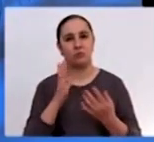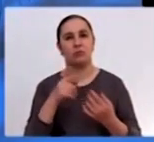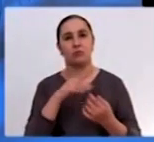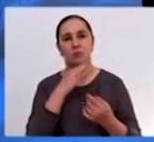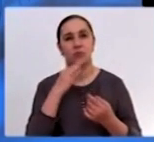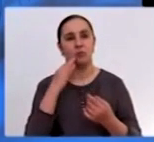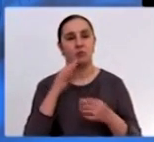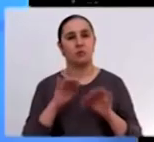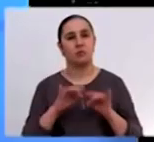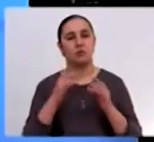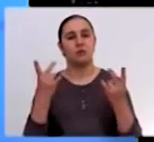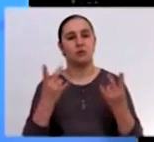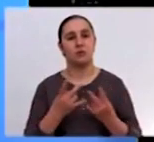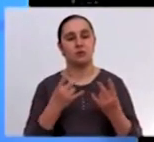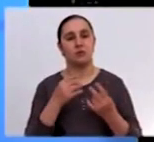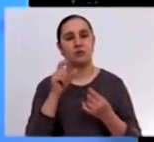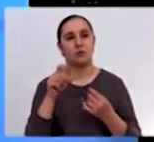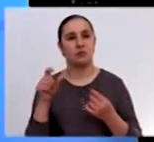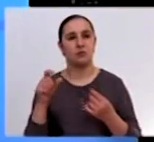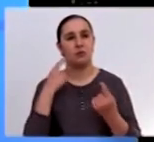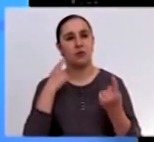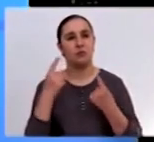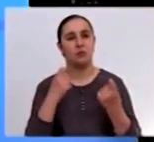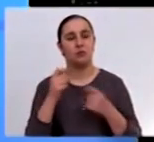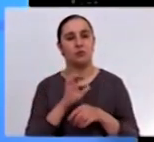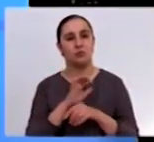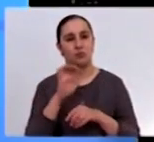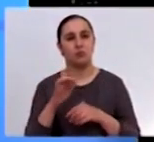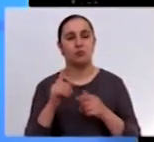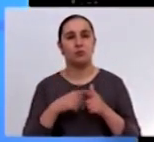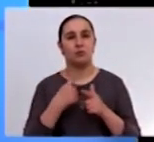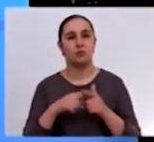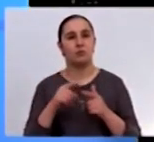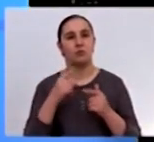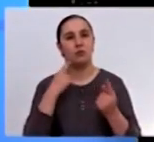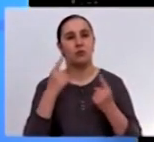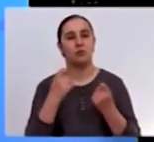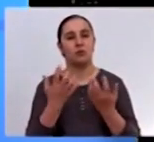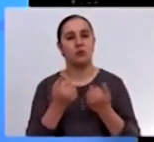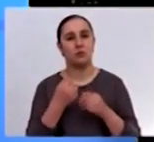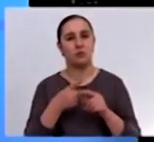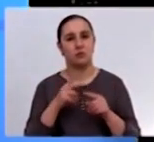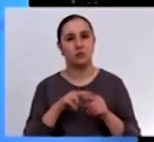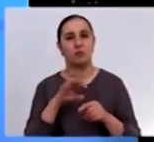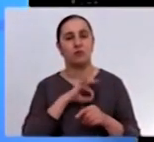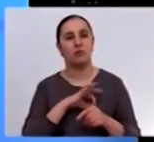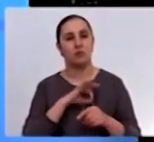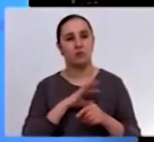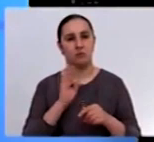ko'plab kompyuterlarda kerakli shaxslarga ma'lumotlar yuborish yoki ma'lumotlar qabul qilish uchun